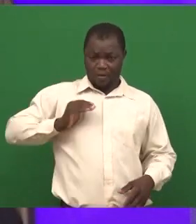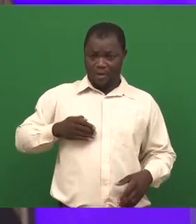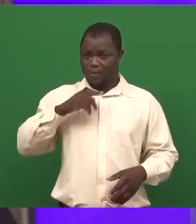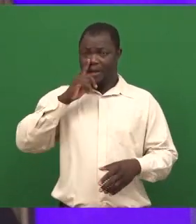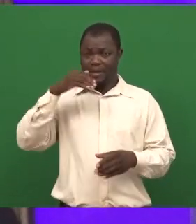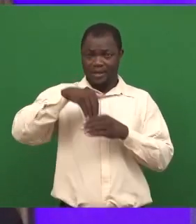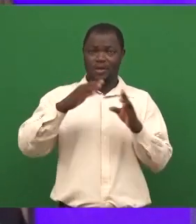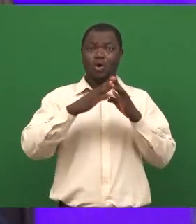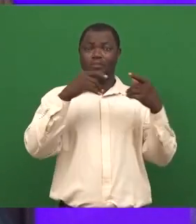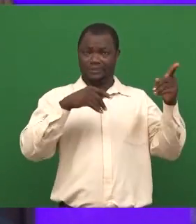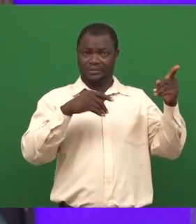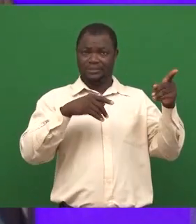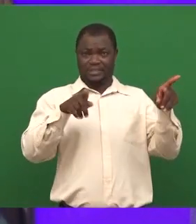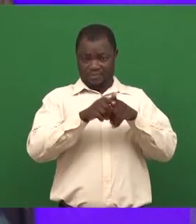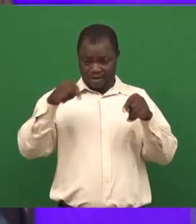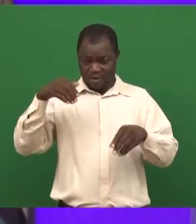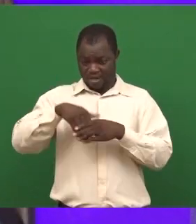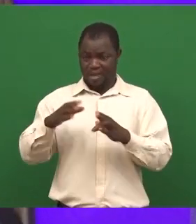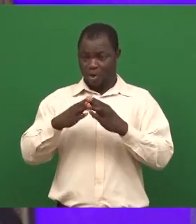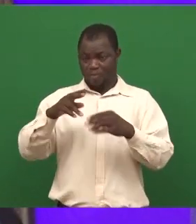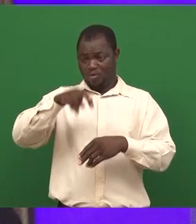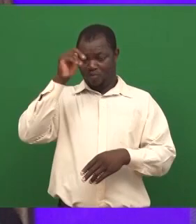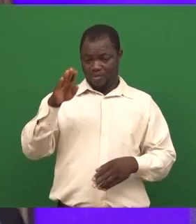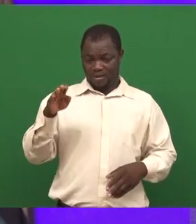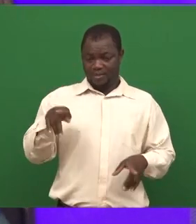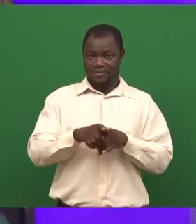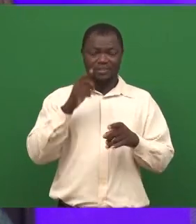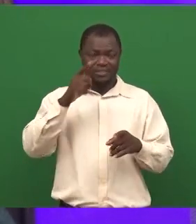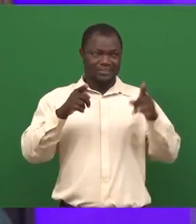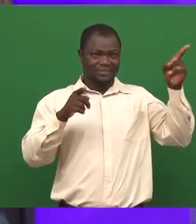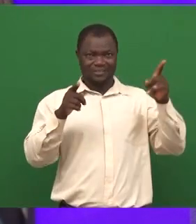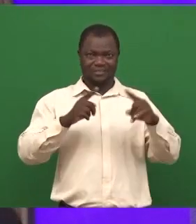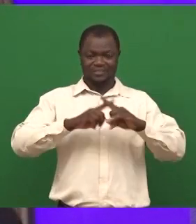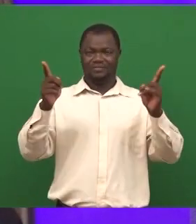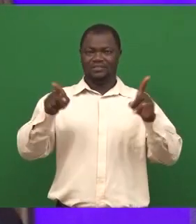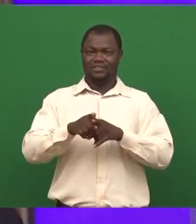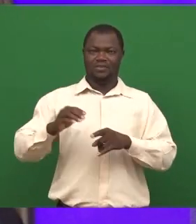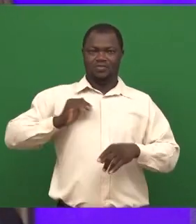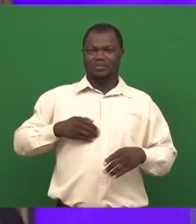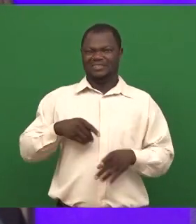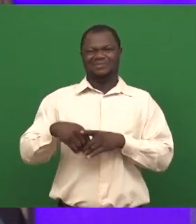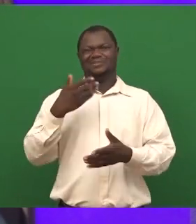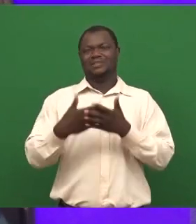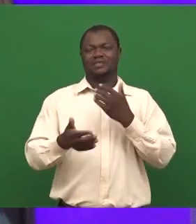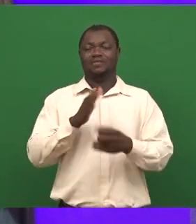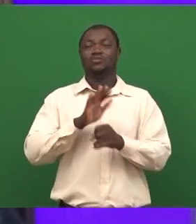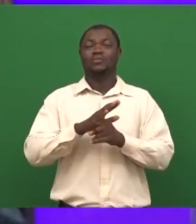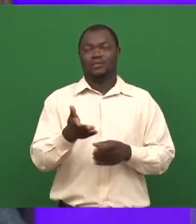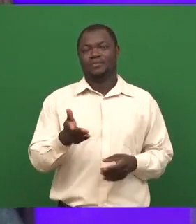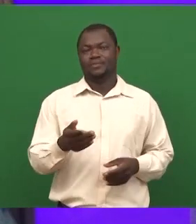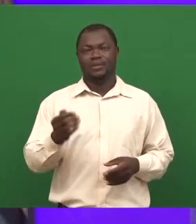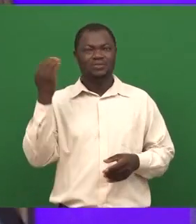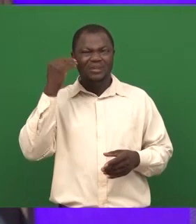vari kudzimba dzavo nezvaaita ari mumba memaari kugara nemurume, unotoona kuti uyu mukadzi ari mujere. Kune varume vari kupinza vakadzi